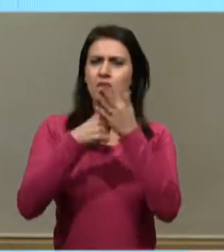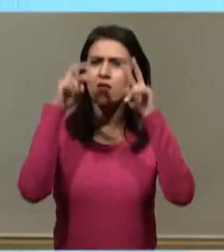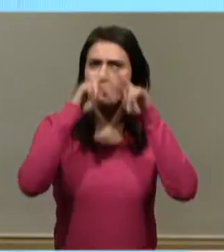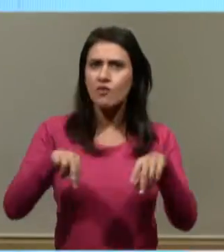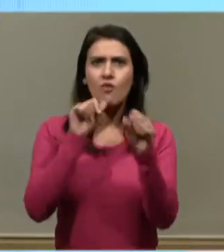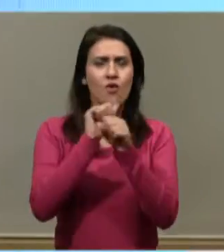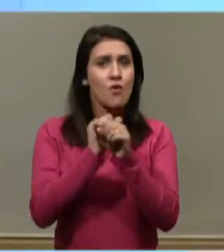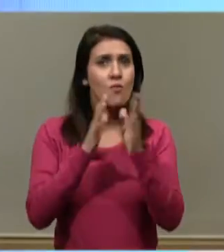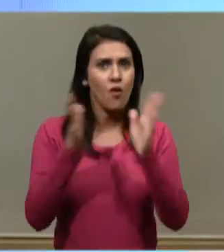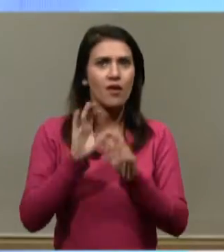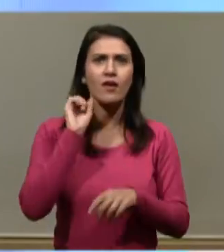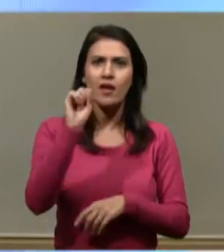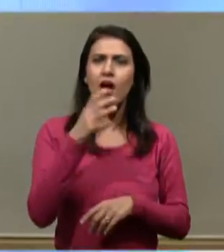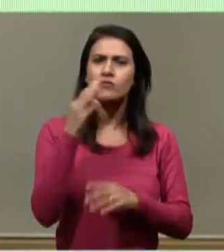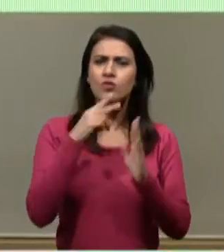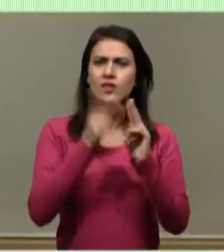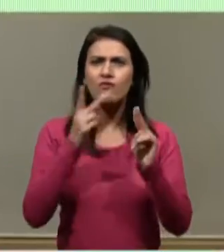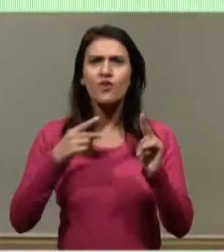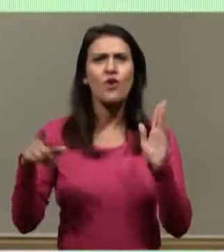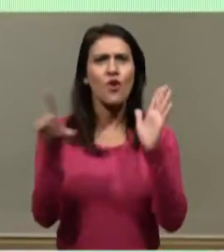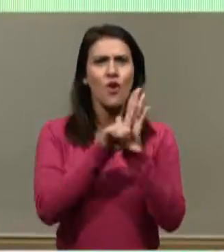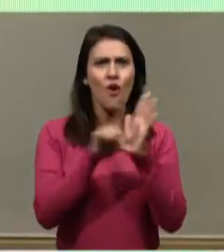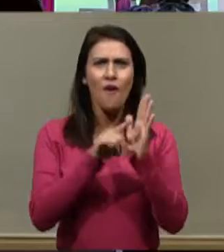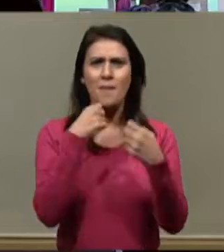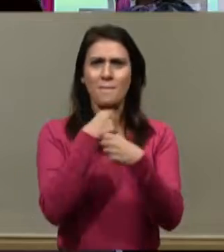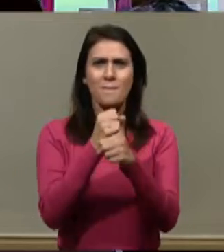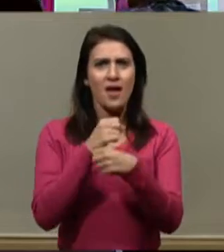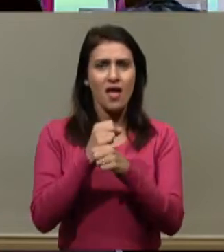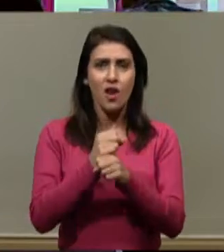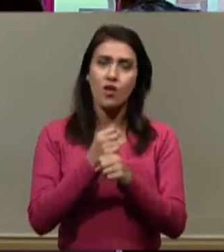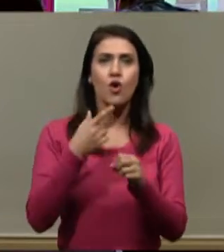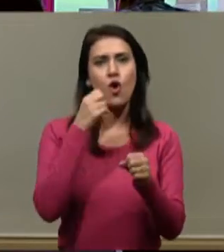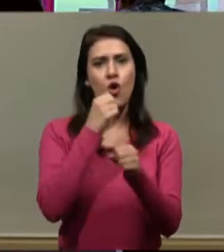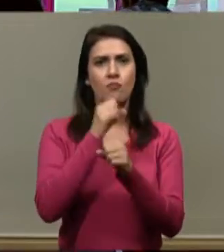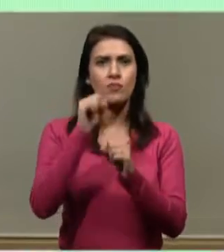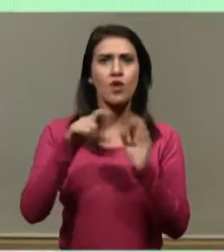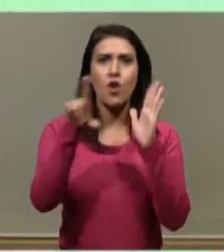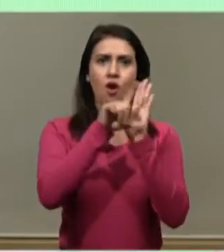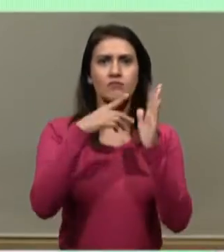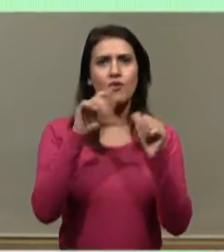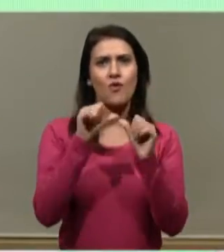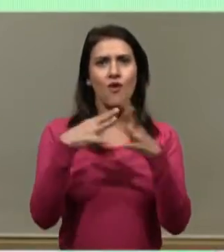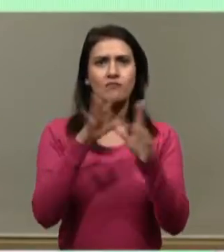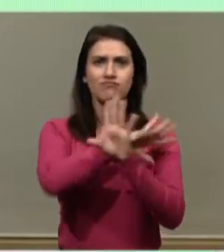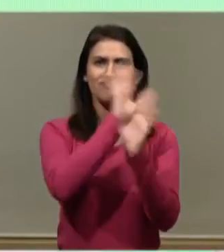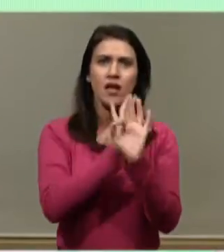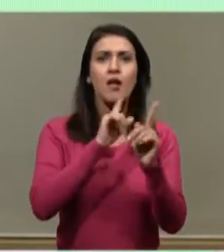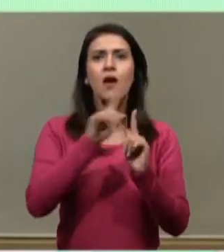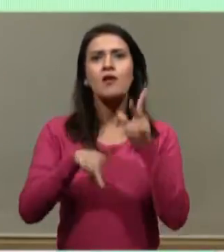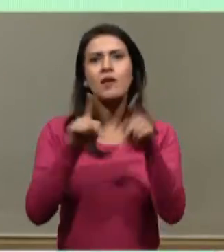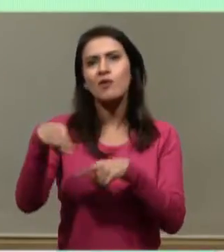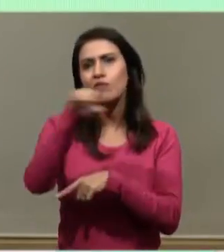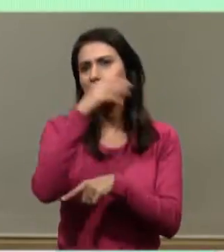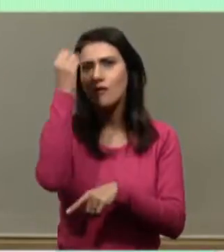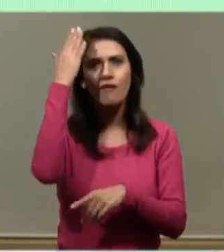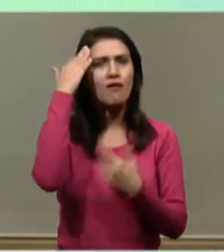ने। तमाम नीतियाँ बनती हैं, ऐलान होते हैं, कानून के बारे में भी अगर कुछ है भी तो भी लोगों को पता नहीं है, जो